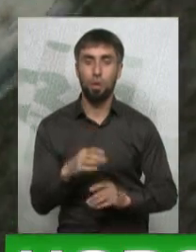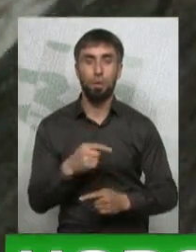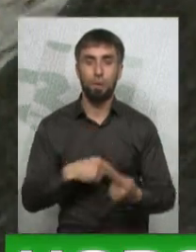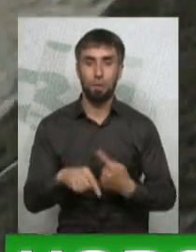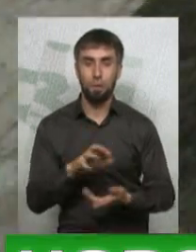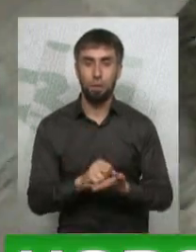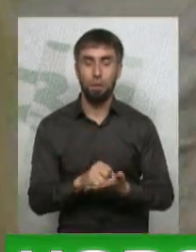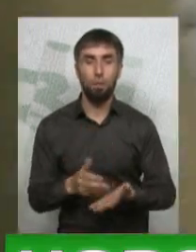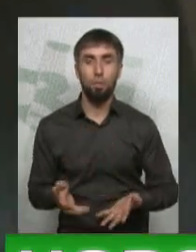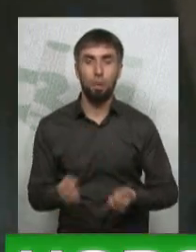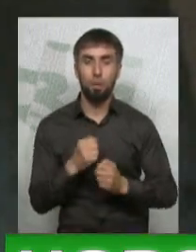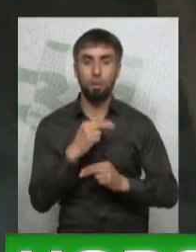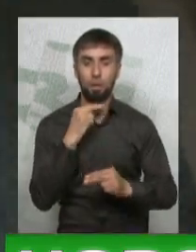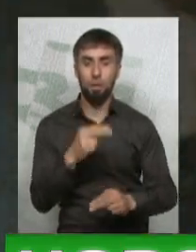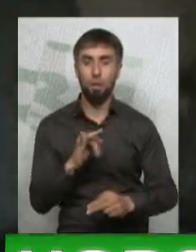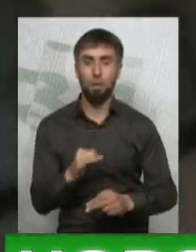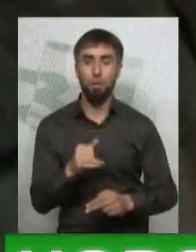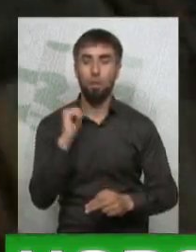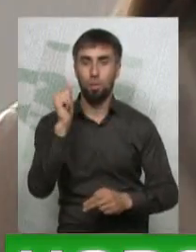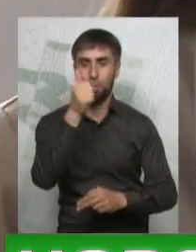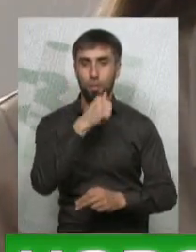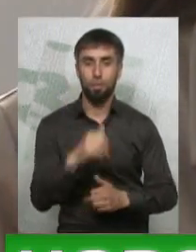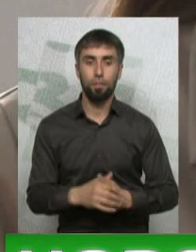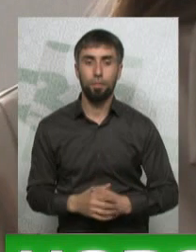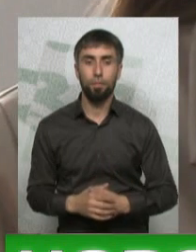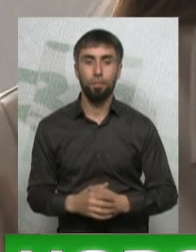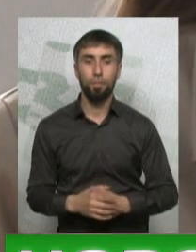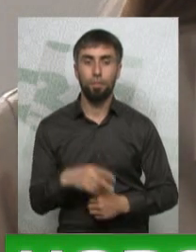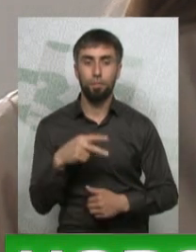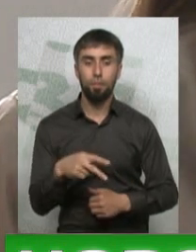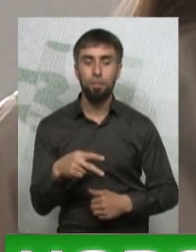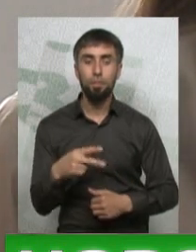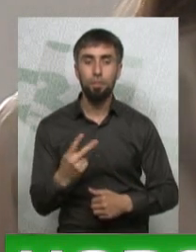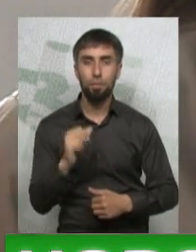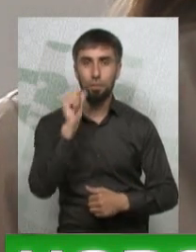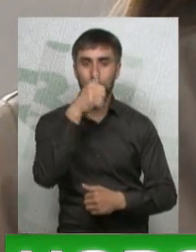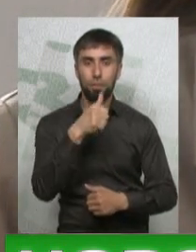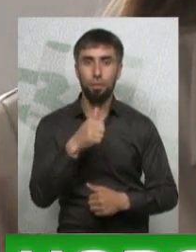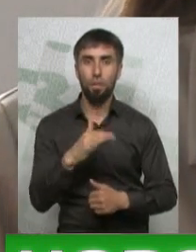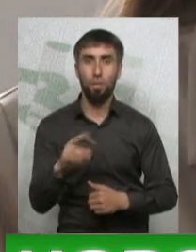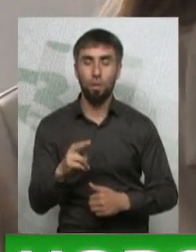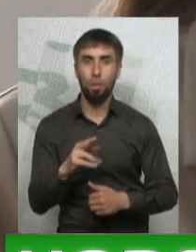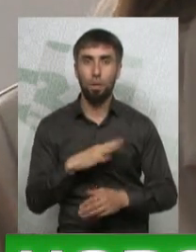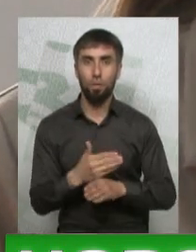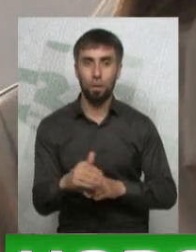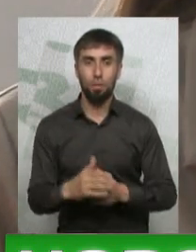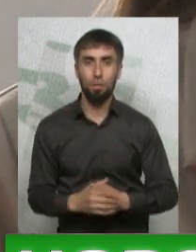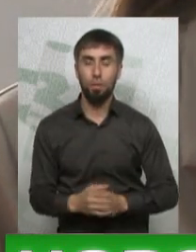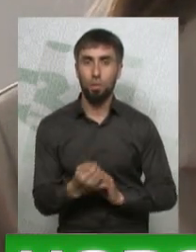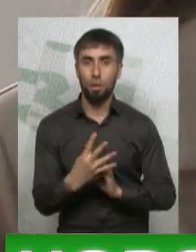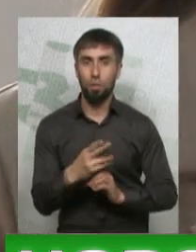предпринимательства. Поддержка оказывалась и в прошлом году. В 2022 году фондом выдано